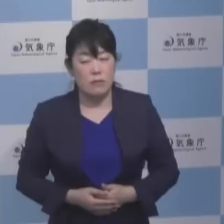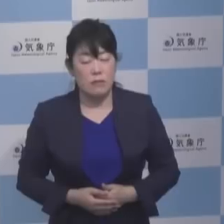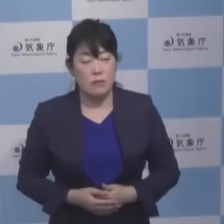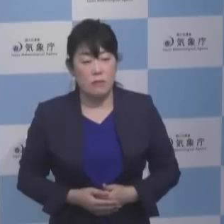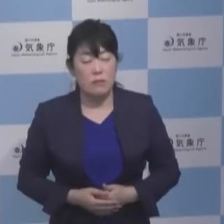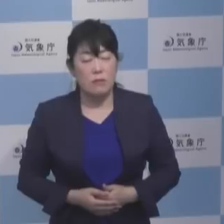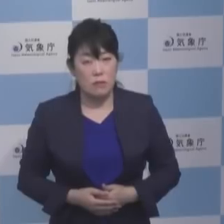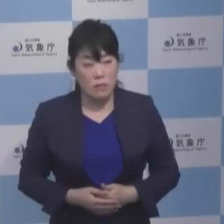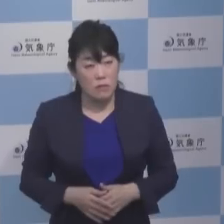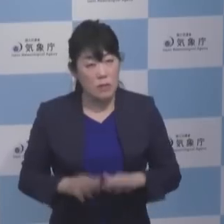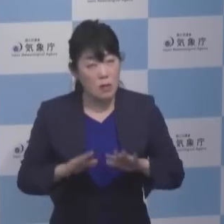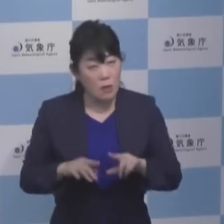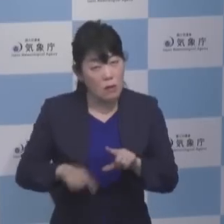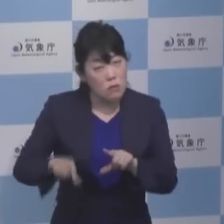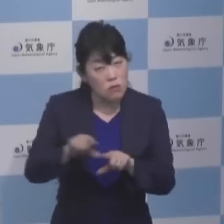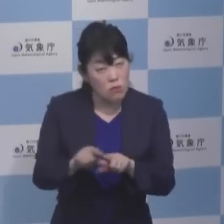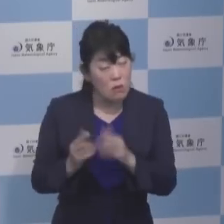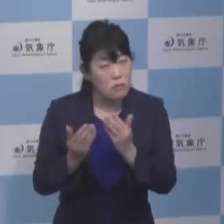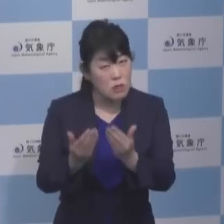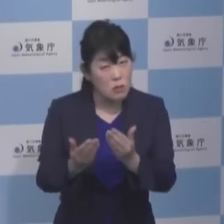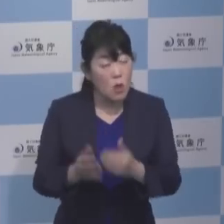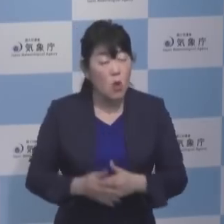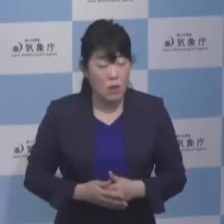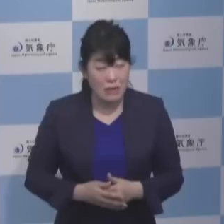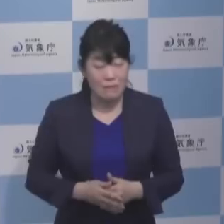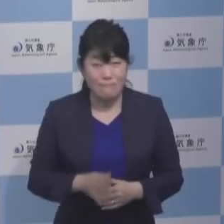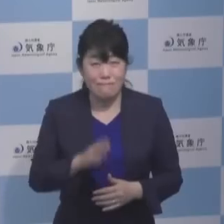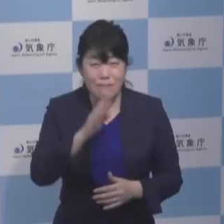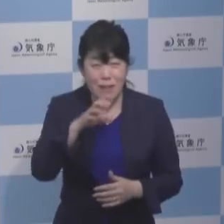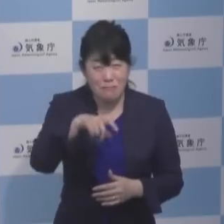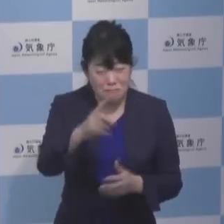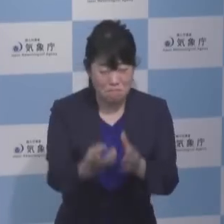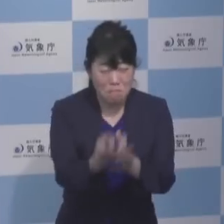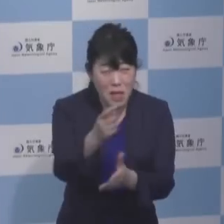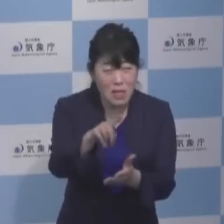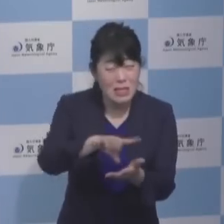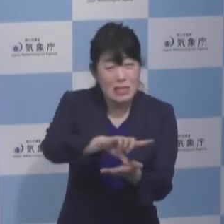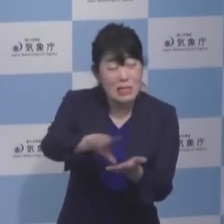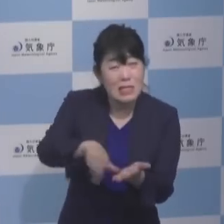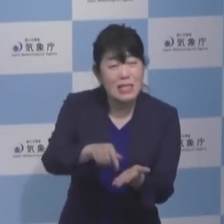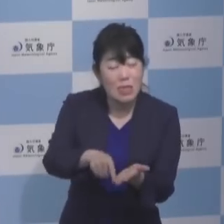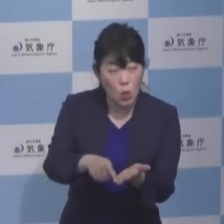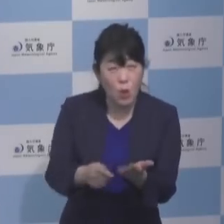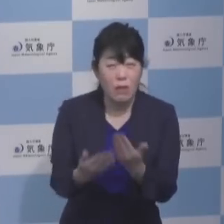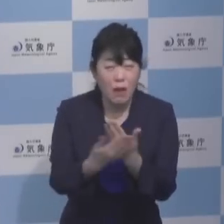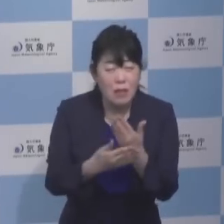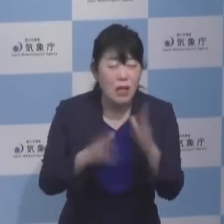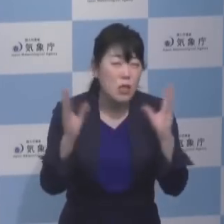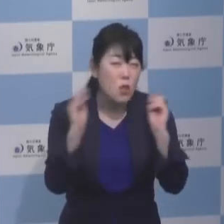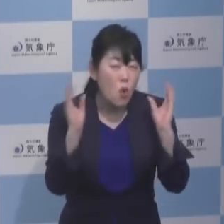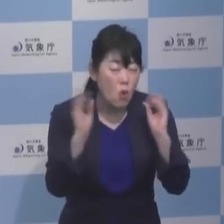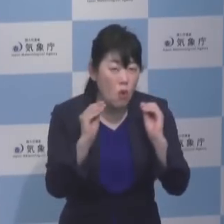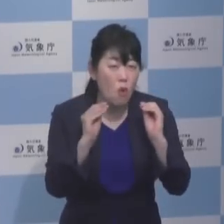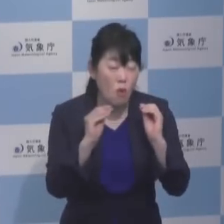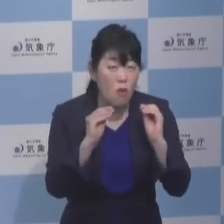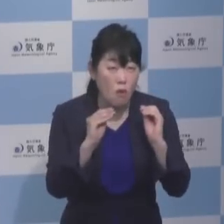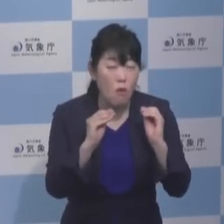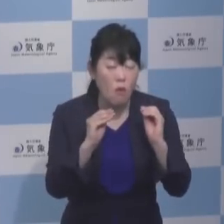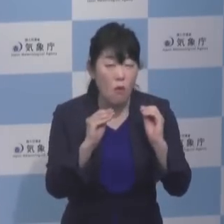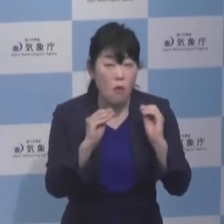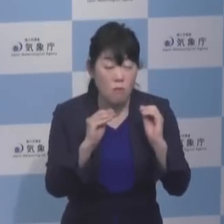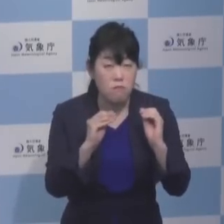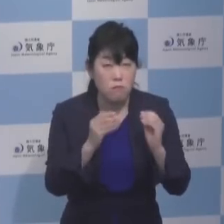すみません、今のところちょっと追加なんですけれども、その、まあ、現地の皆さんからすればですね、非常にこう大事な情報の一つ、はい、今回2月からできたと思うんですけれ